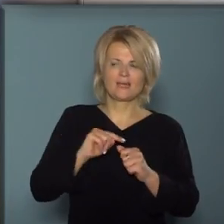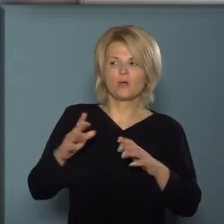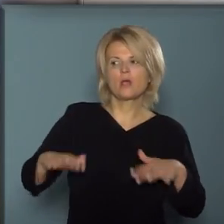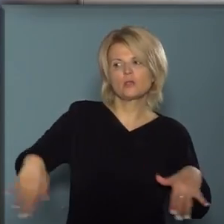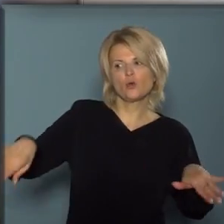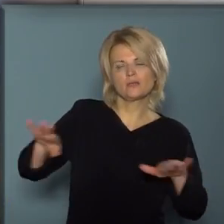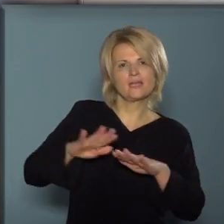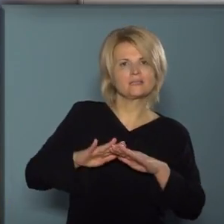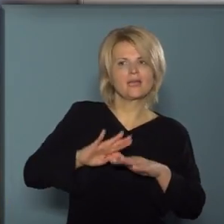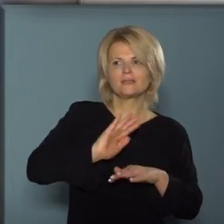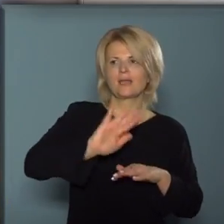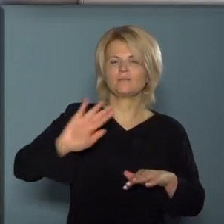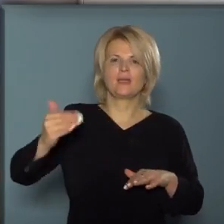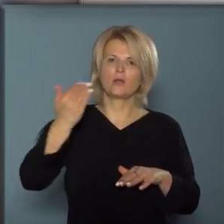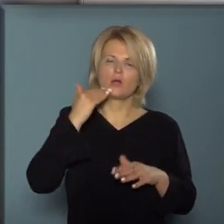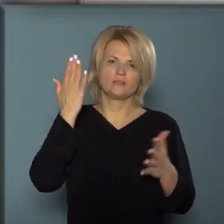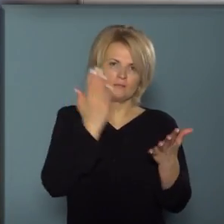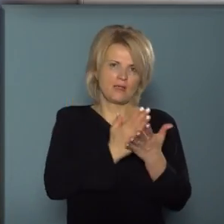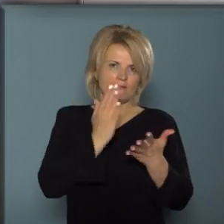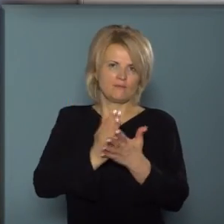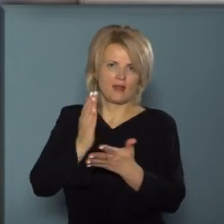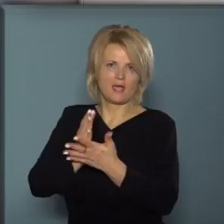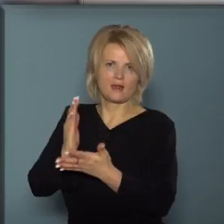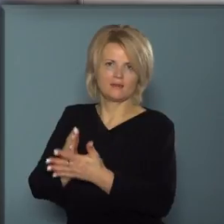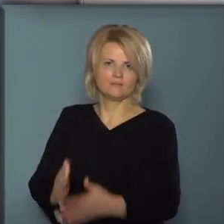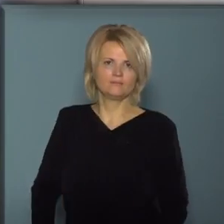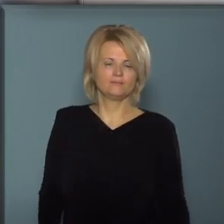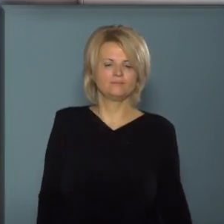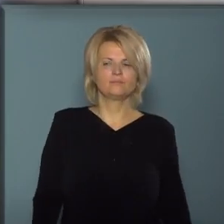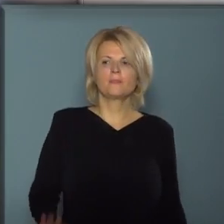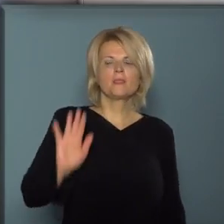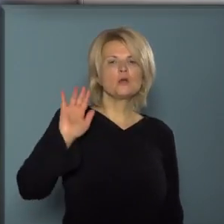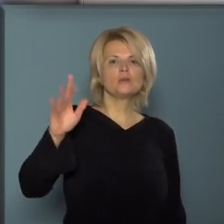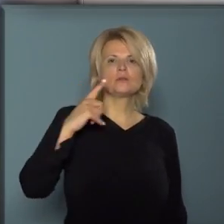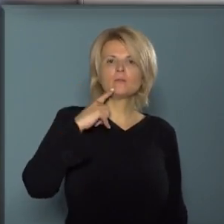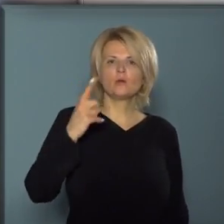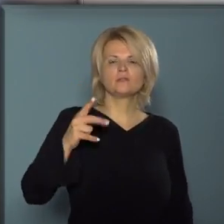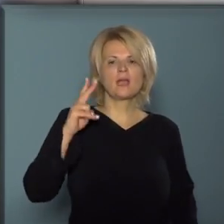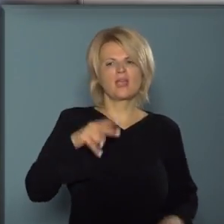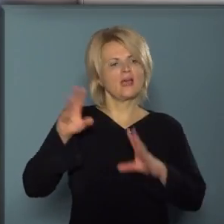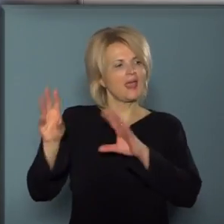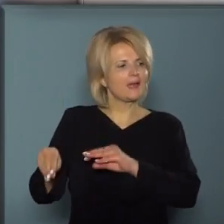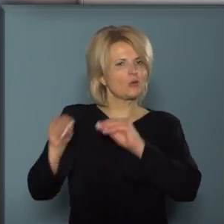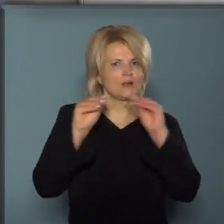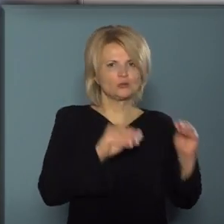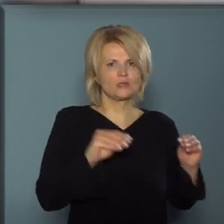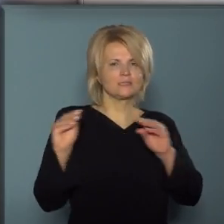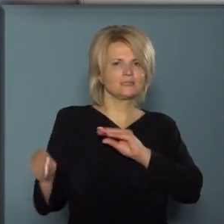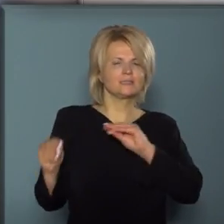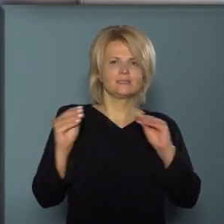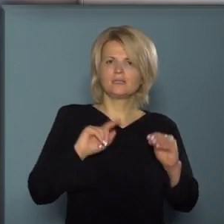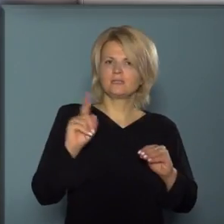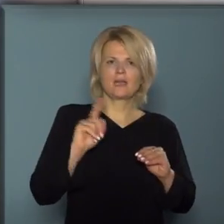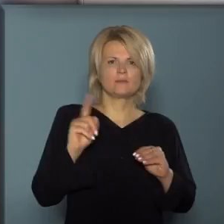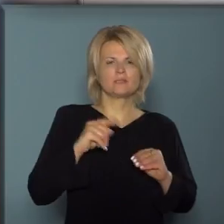a környezetemnek való megfelelés. Mert hogy otthon mondták, hogy költözz el,